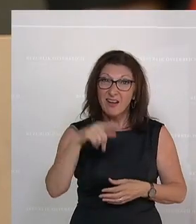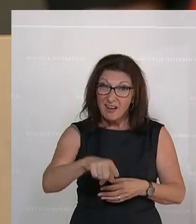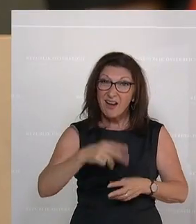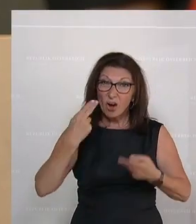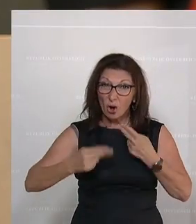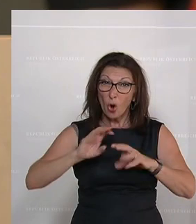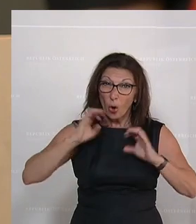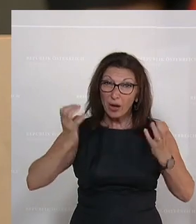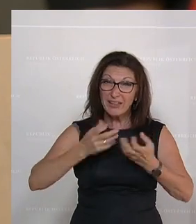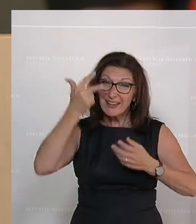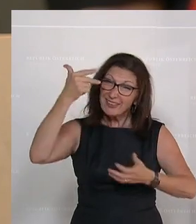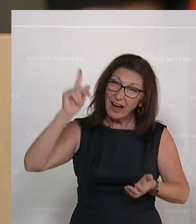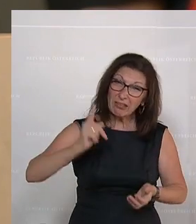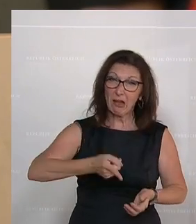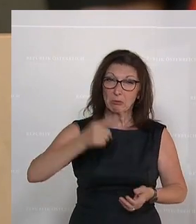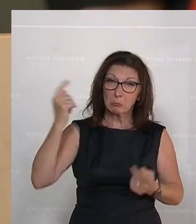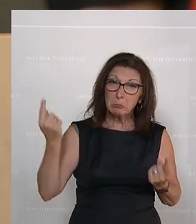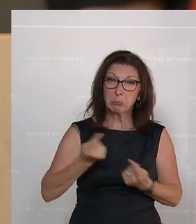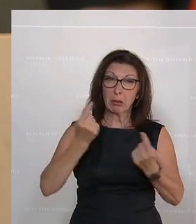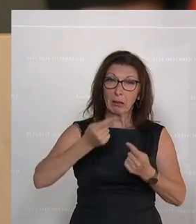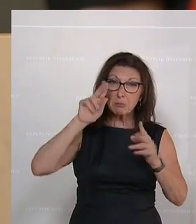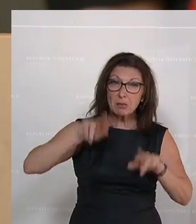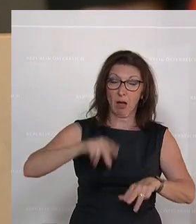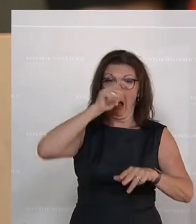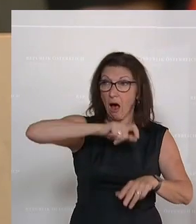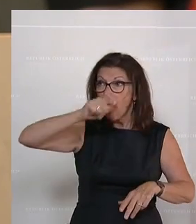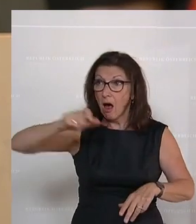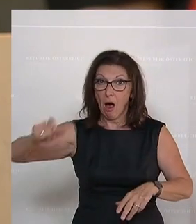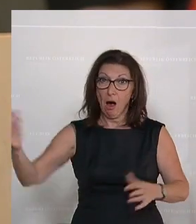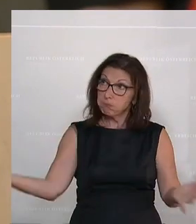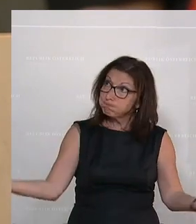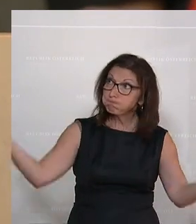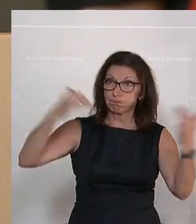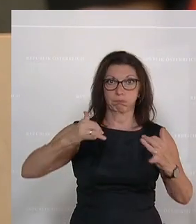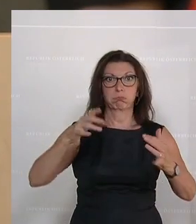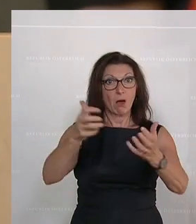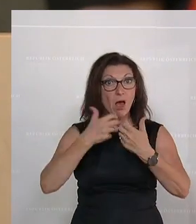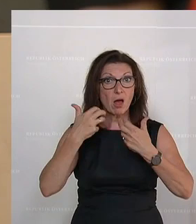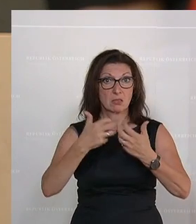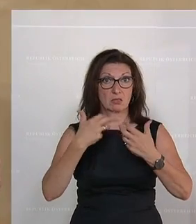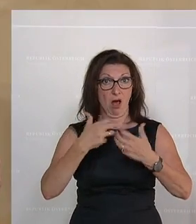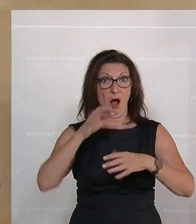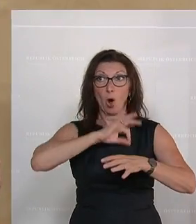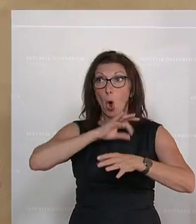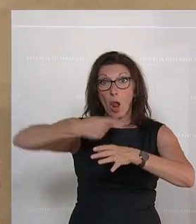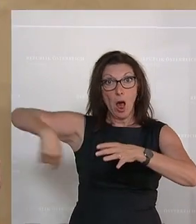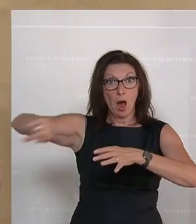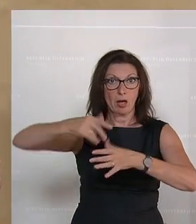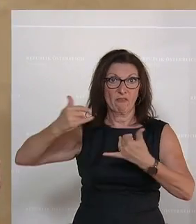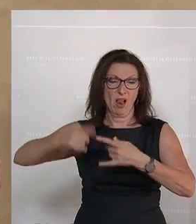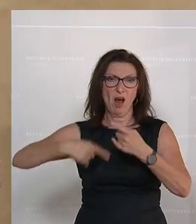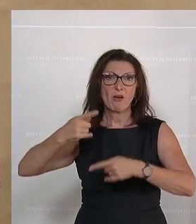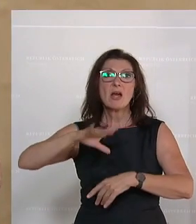verloren haben dort geschieht das in den betrieben bei den kolleginnen und bei den kollegen abläuft die menschen arbeiten tag und